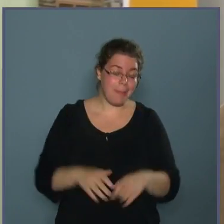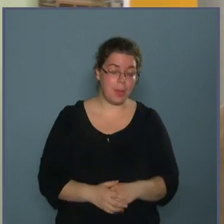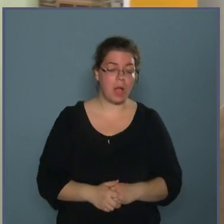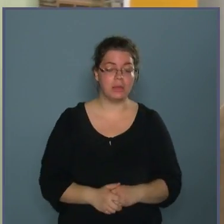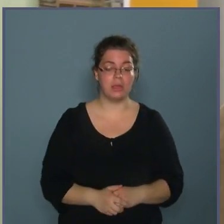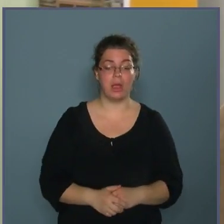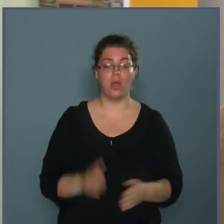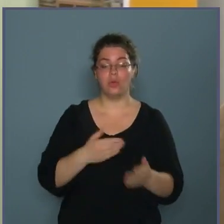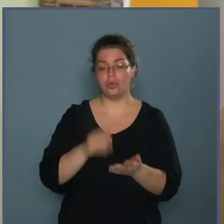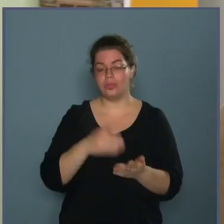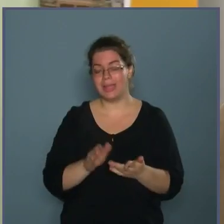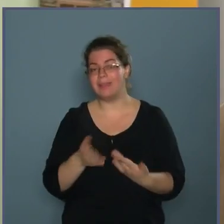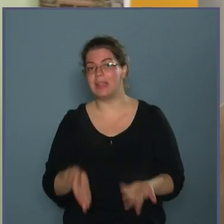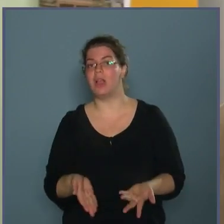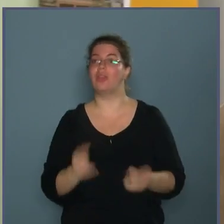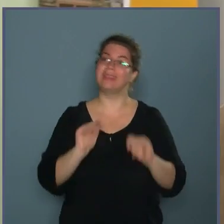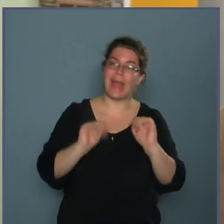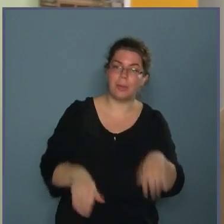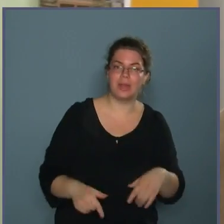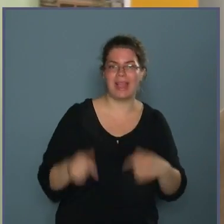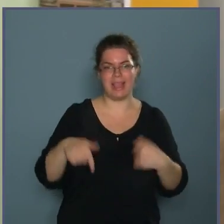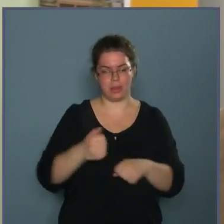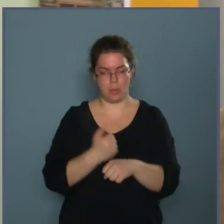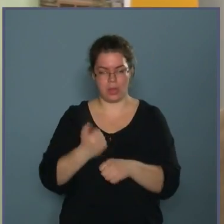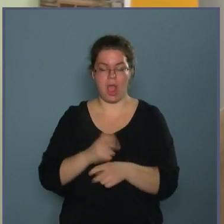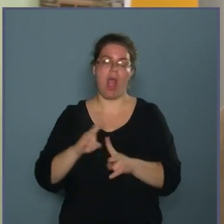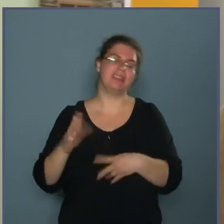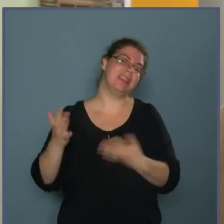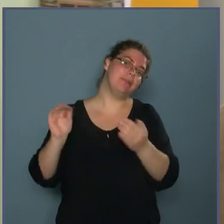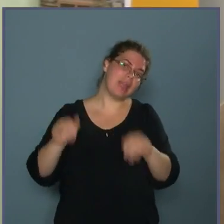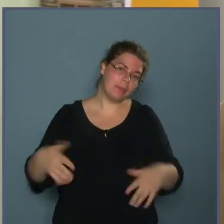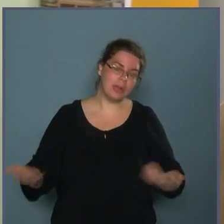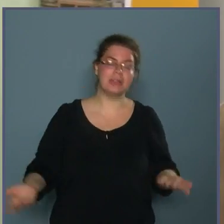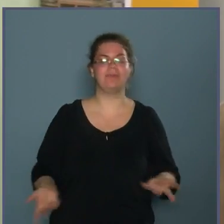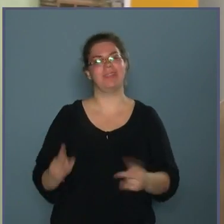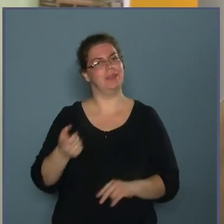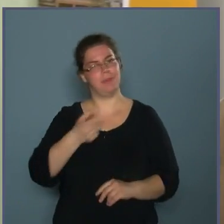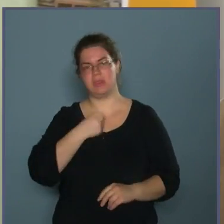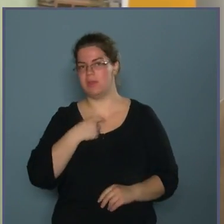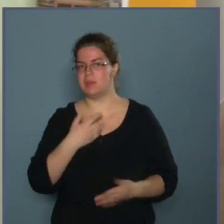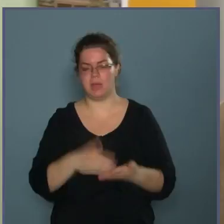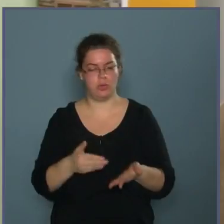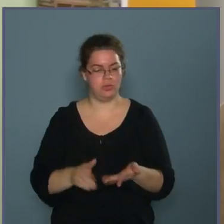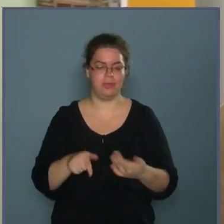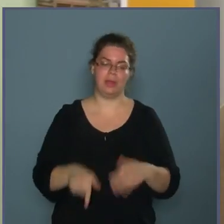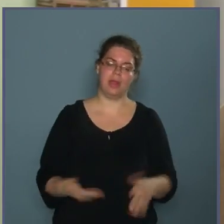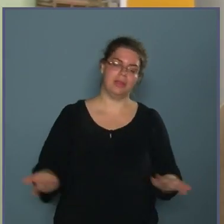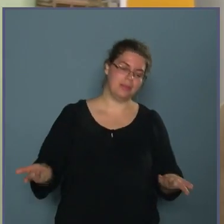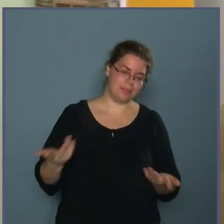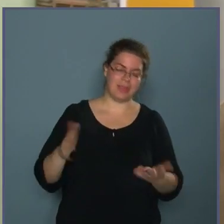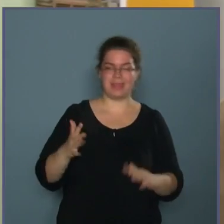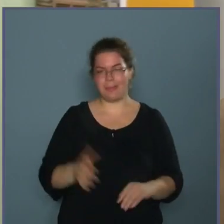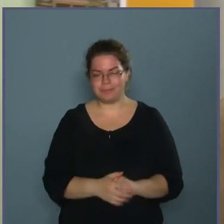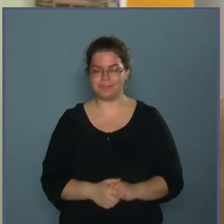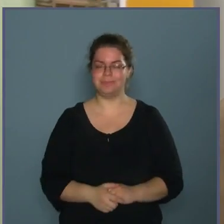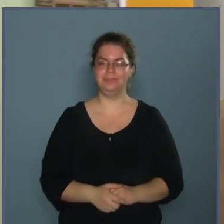a költségvetést, az támogatta ezt a munkát, aki nem támogatta, nem szavazta meg a költségvetést, az pedig